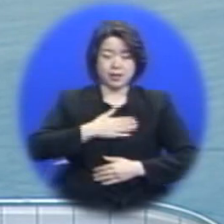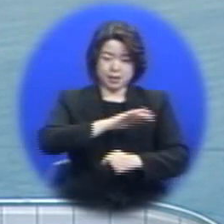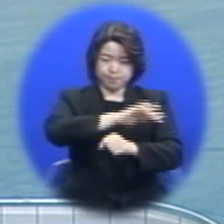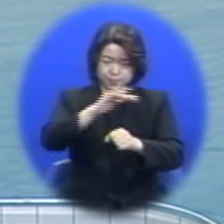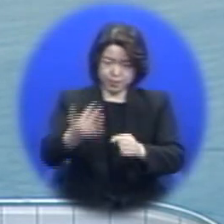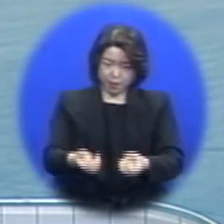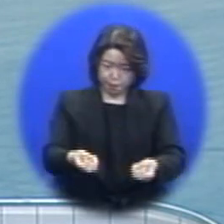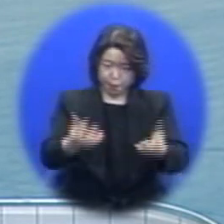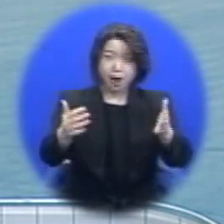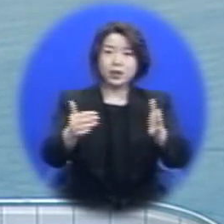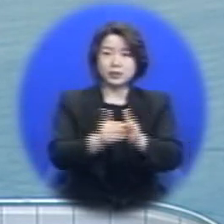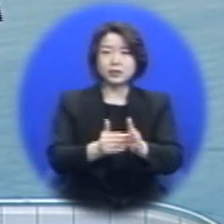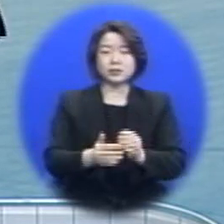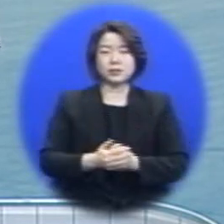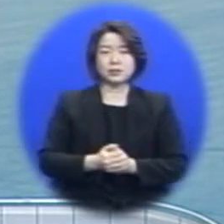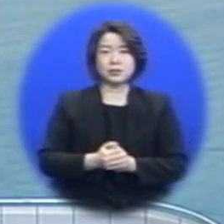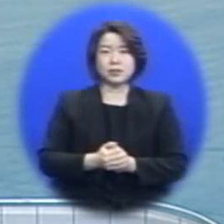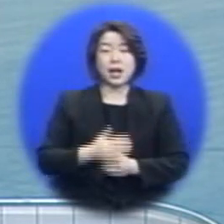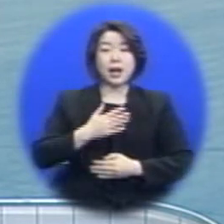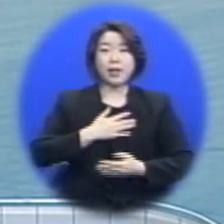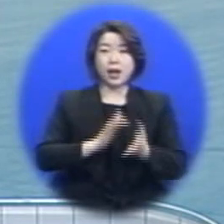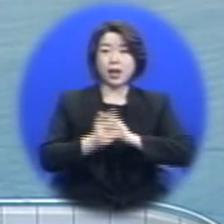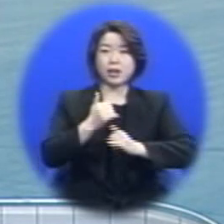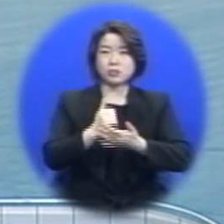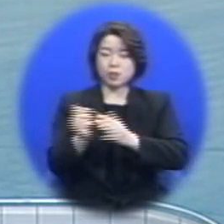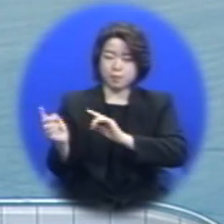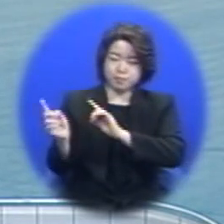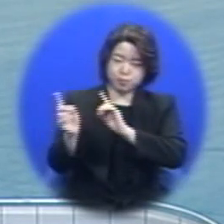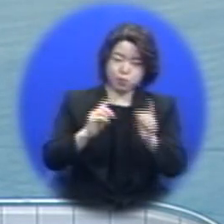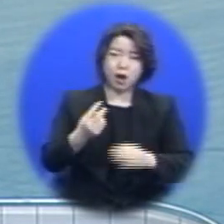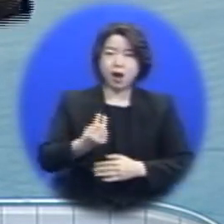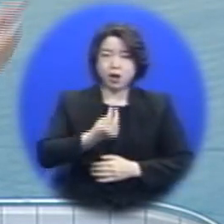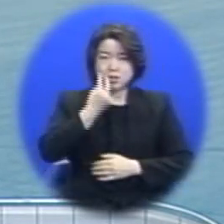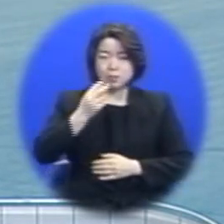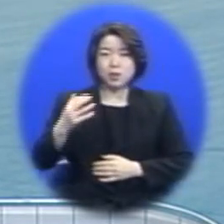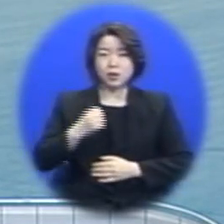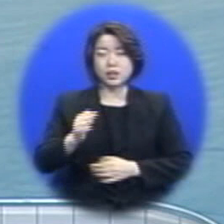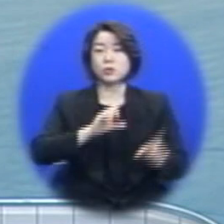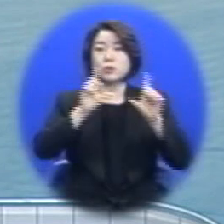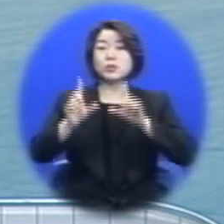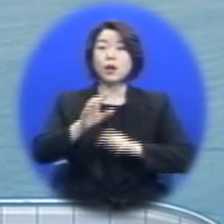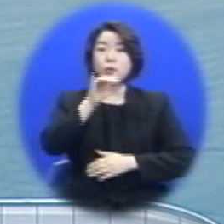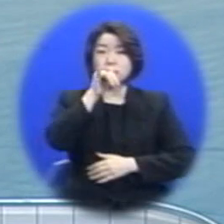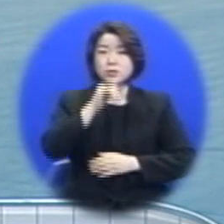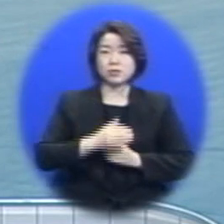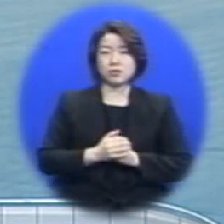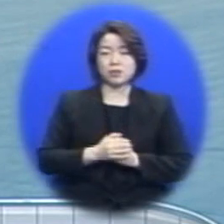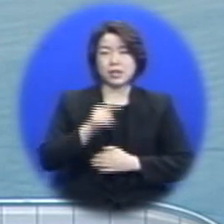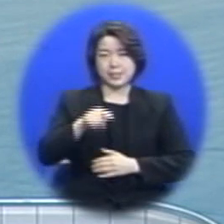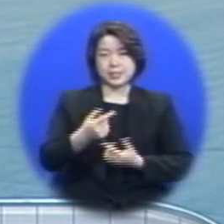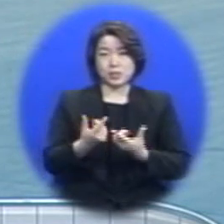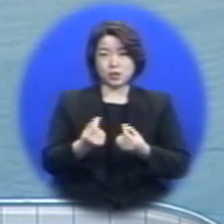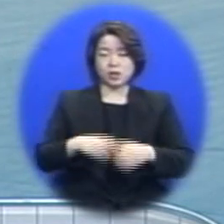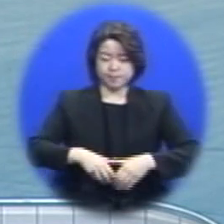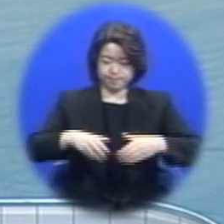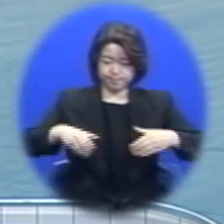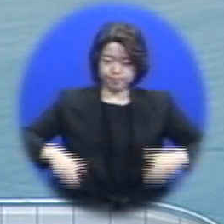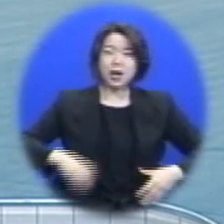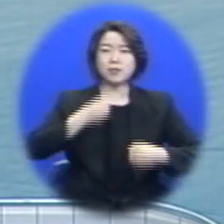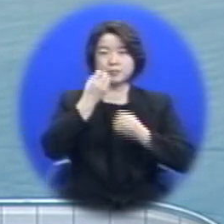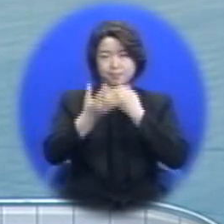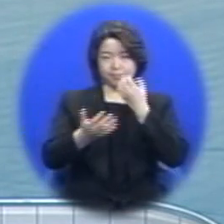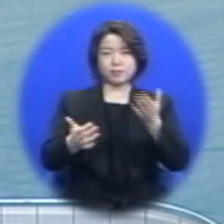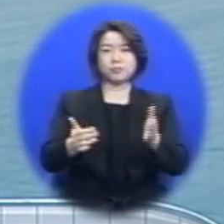사는 사람입니다. 나는 이제 예수님의 부활의 생명으로 사는 겁니다. 이렇게 담대하게 고백하게 되는